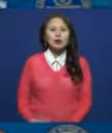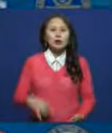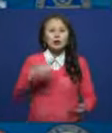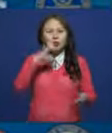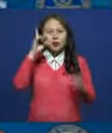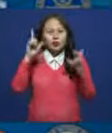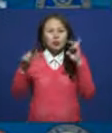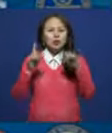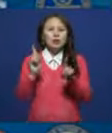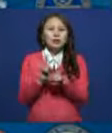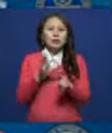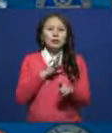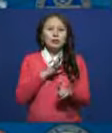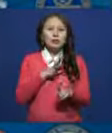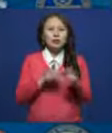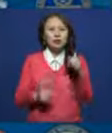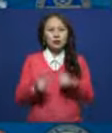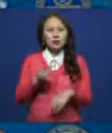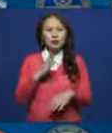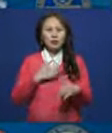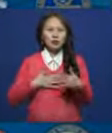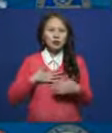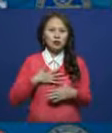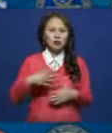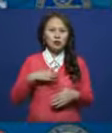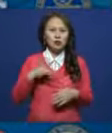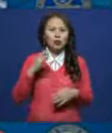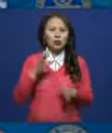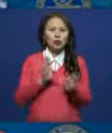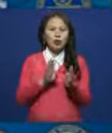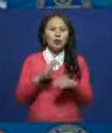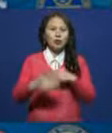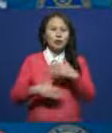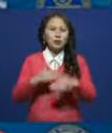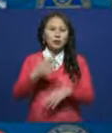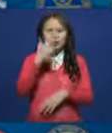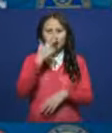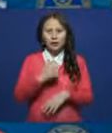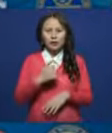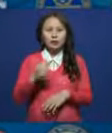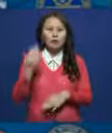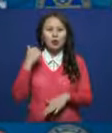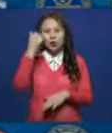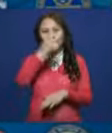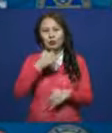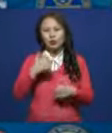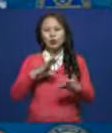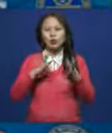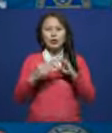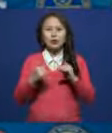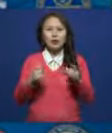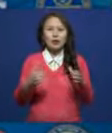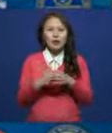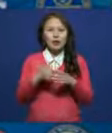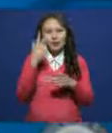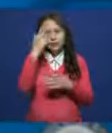кетіп жүрді, соның өзіне переживать етіп жүруші, ақырын адам үйренеді екен бәріне. Соны былтыр бір нәтиже көрсетіп, өз командасым